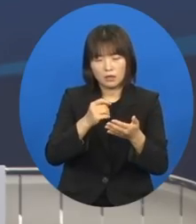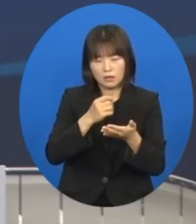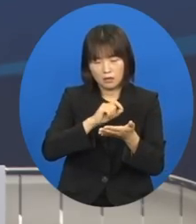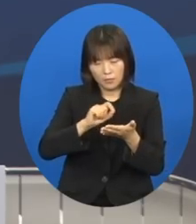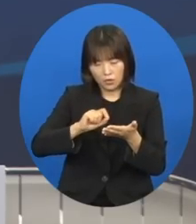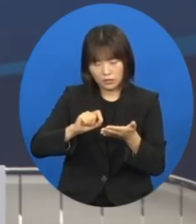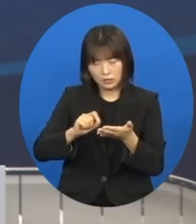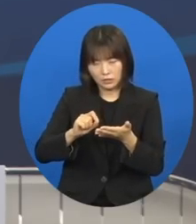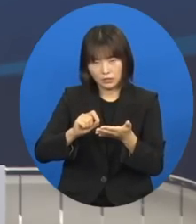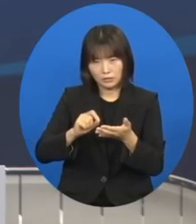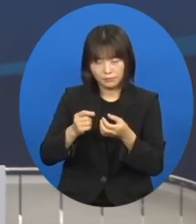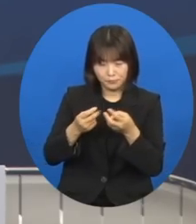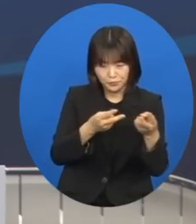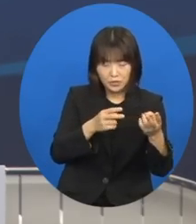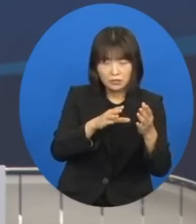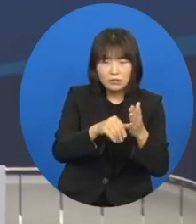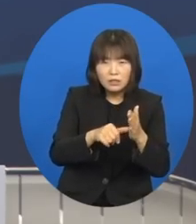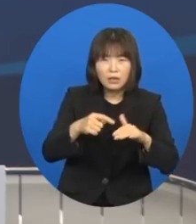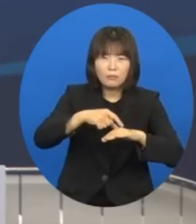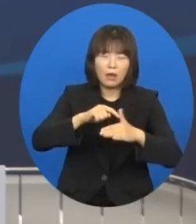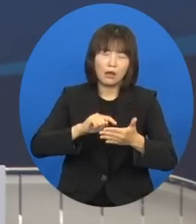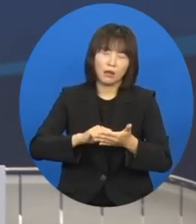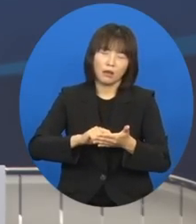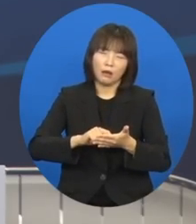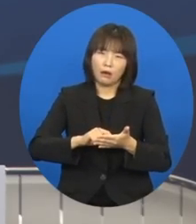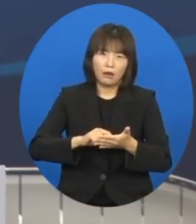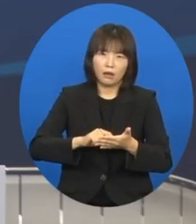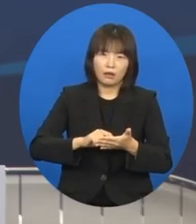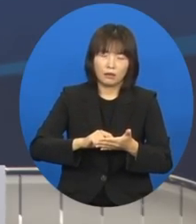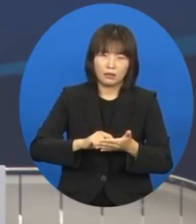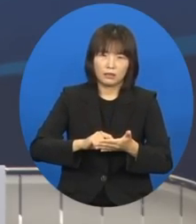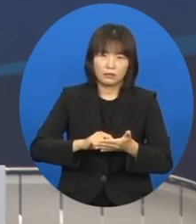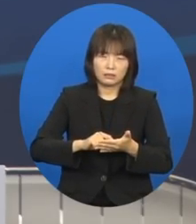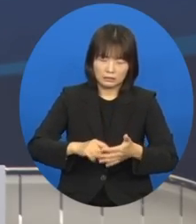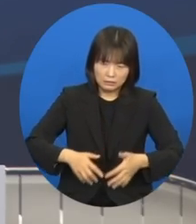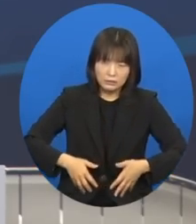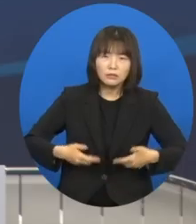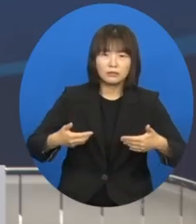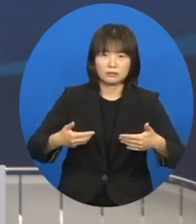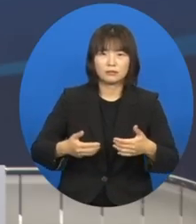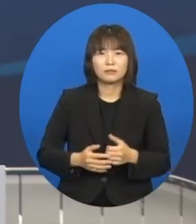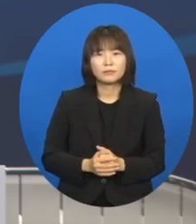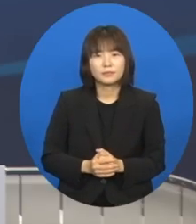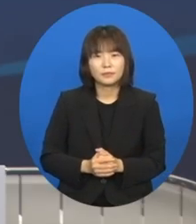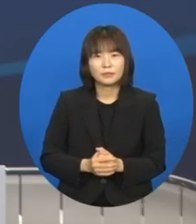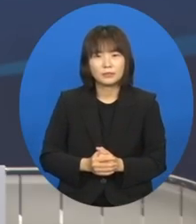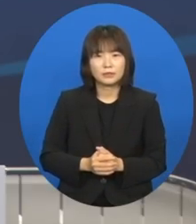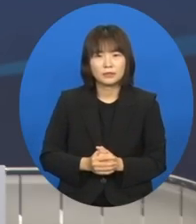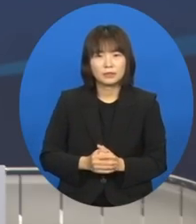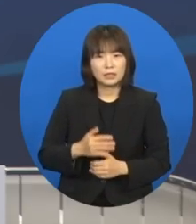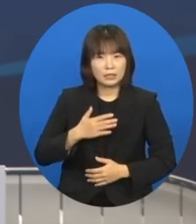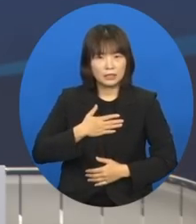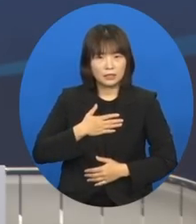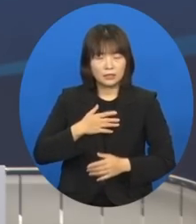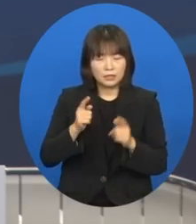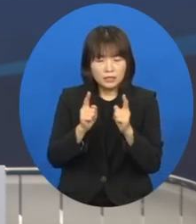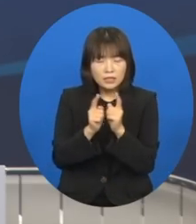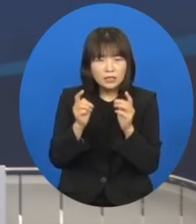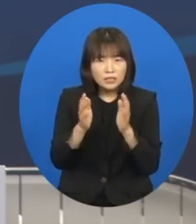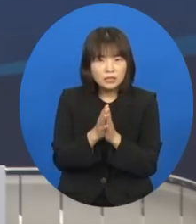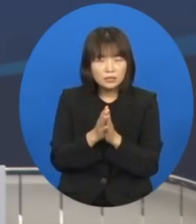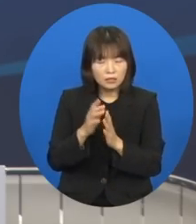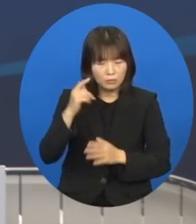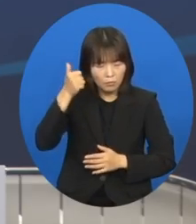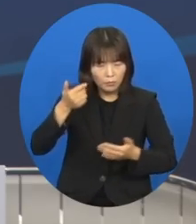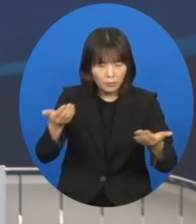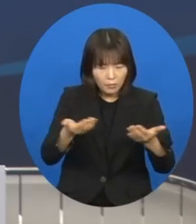절실했어요. 내가 직접 목양했던, 목회했던